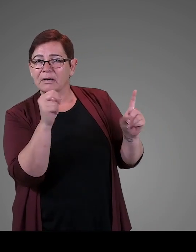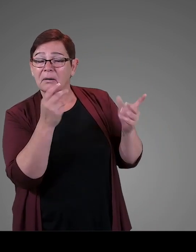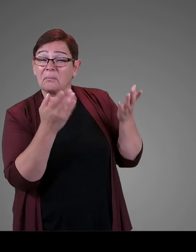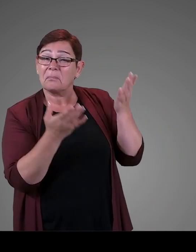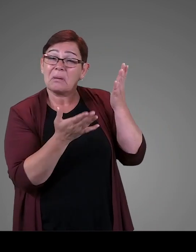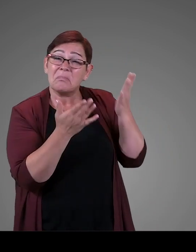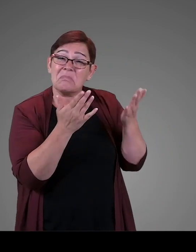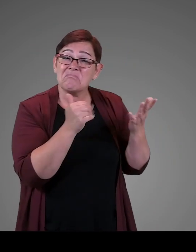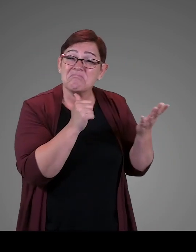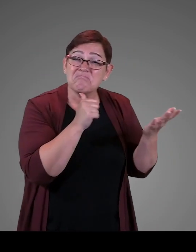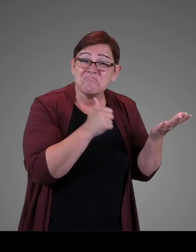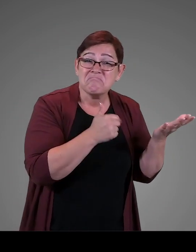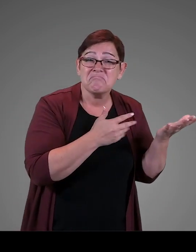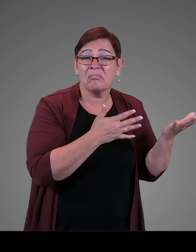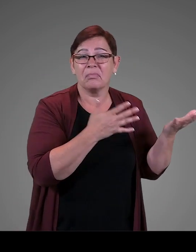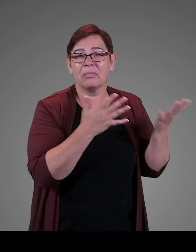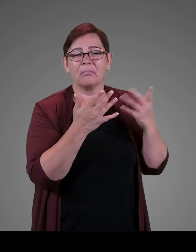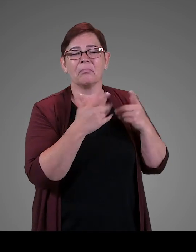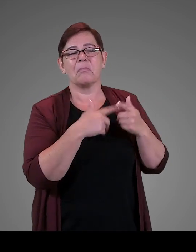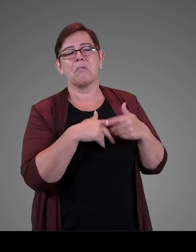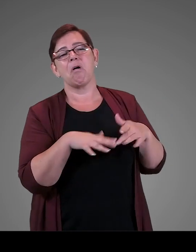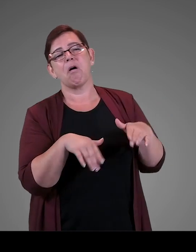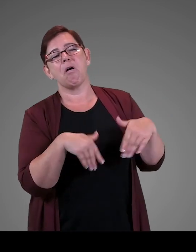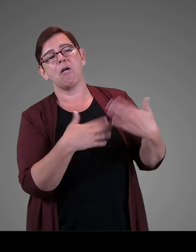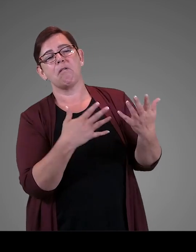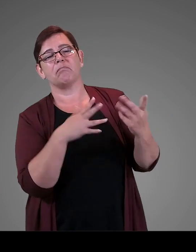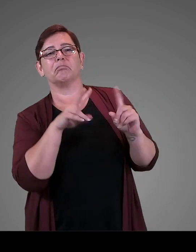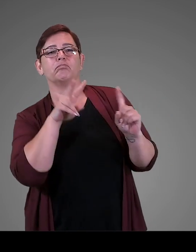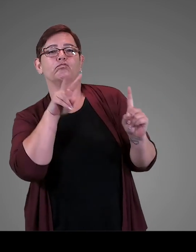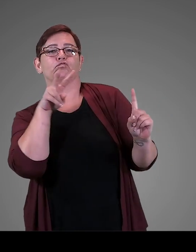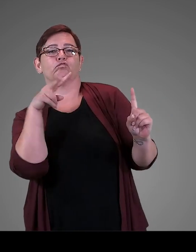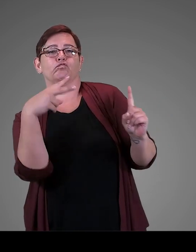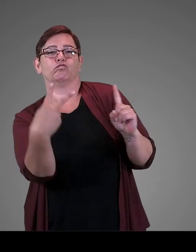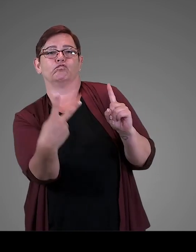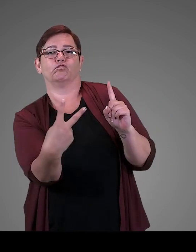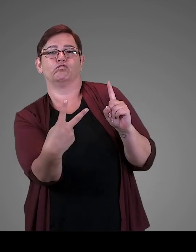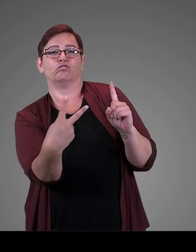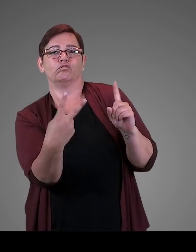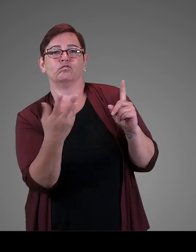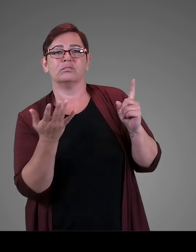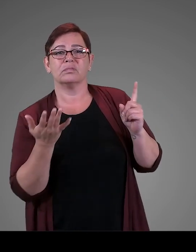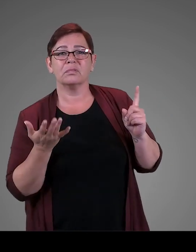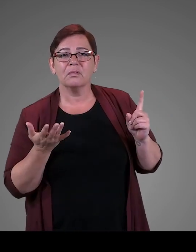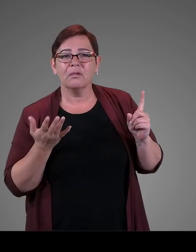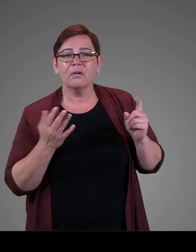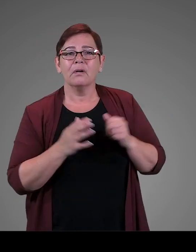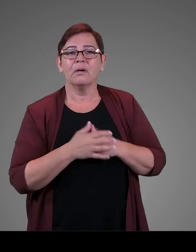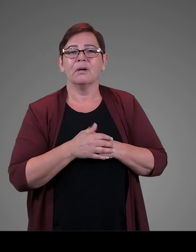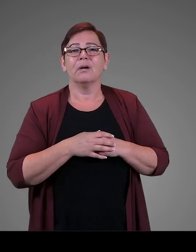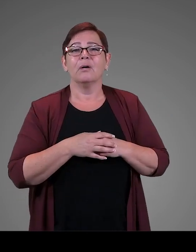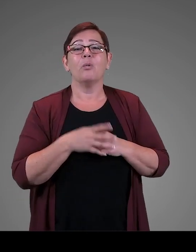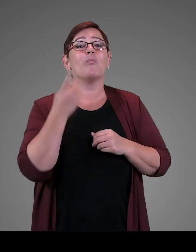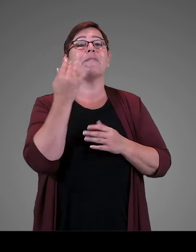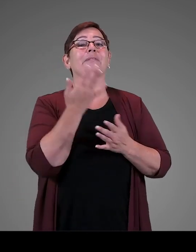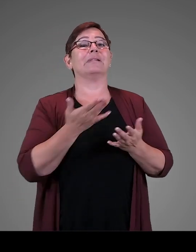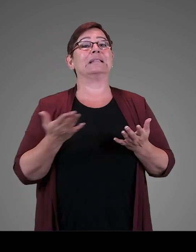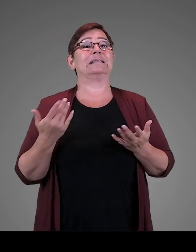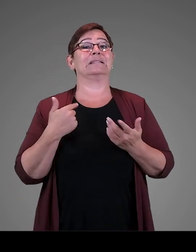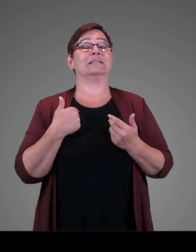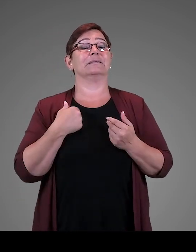J'ai un commentaire qui va être peut-être en ligne avec Karen, peut-être pas, je ne sais pas, mais qui va peut-être proposer une autre perspective.